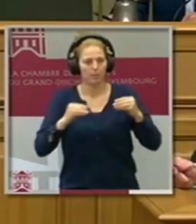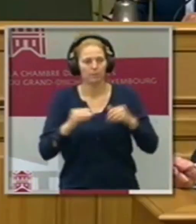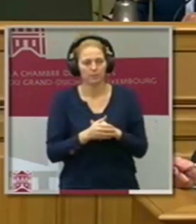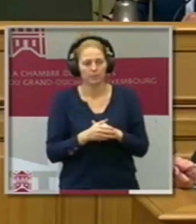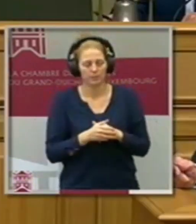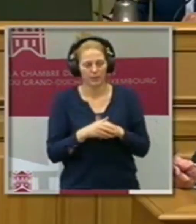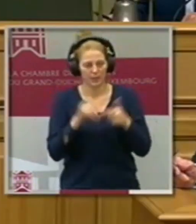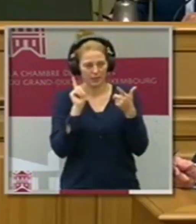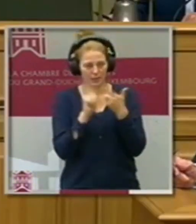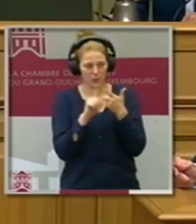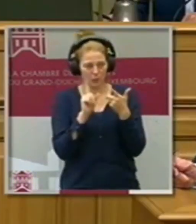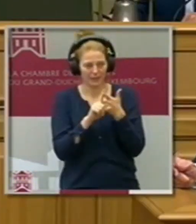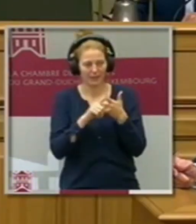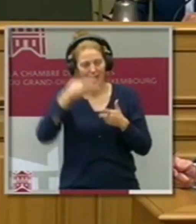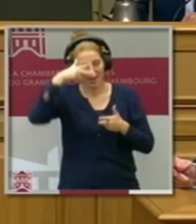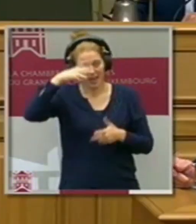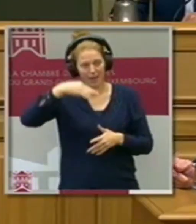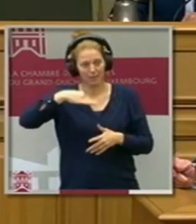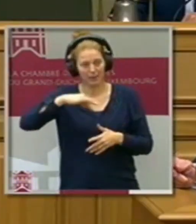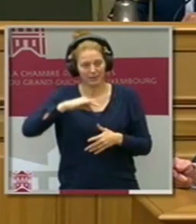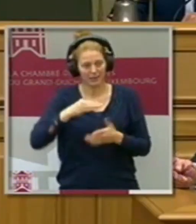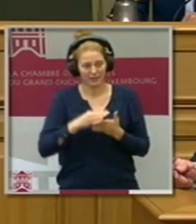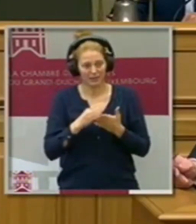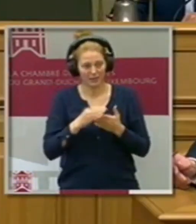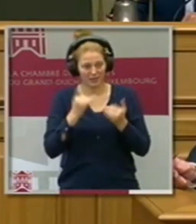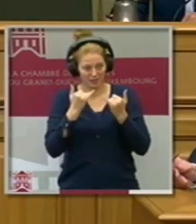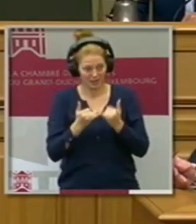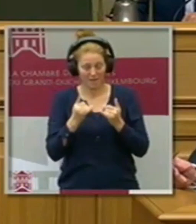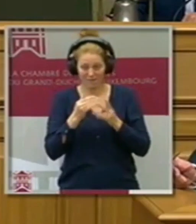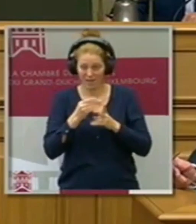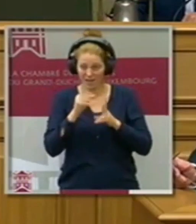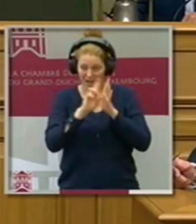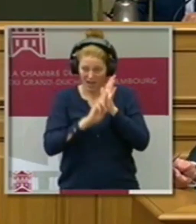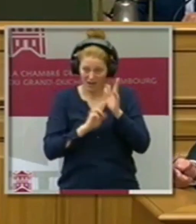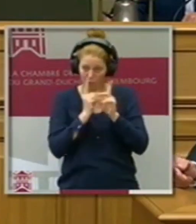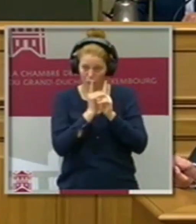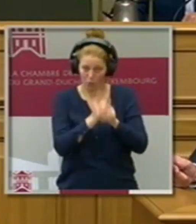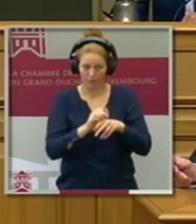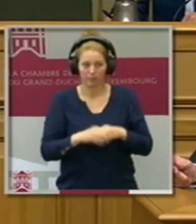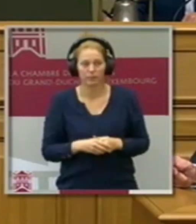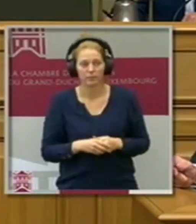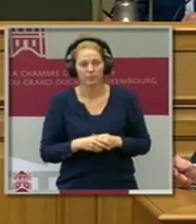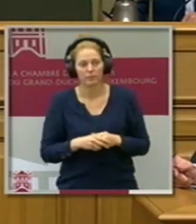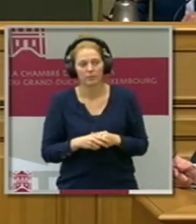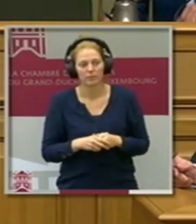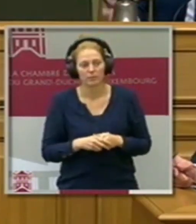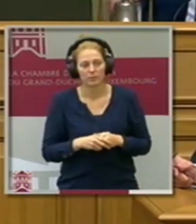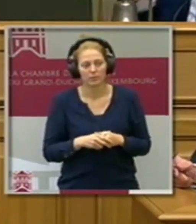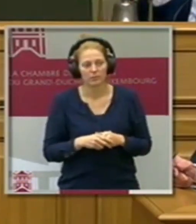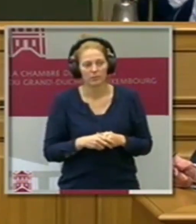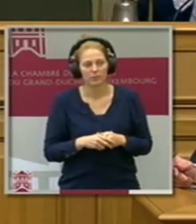Qualifikativen genannt werden. Herr Präsident, ich hätte gemeint für Dienstherz. Das ist aus unserer Stadt.